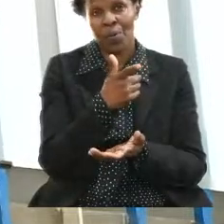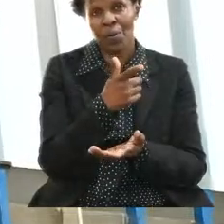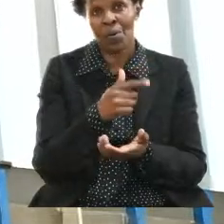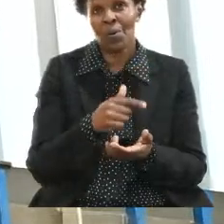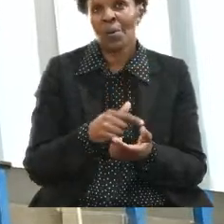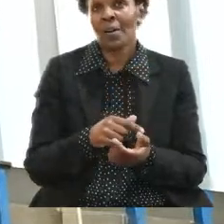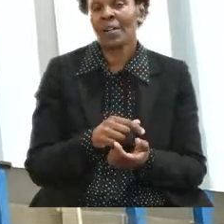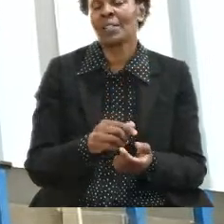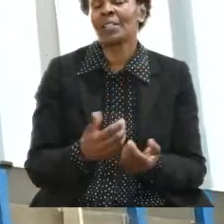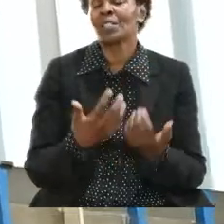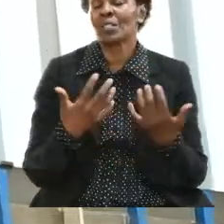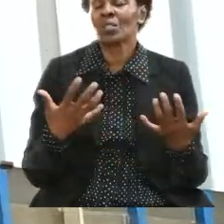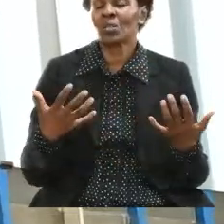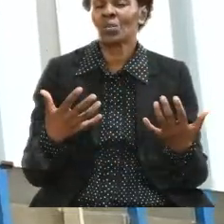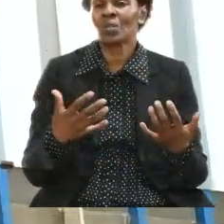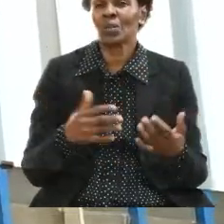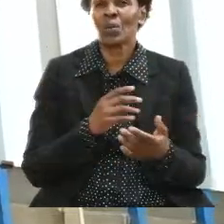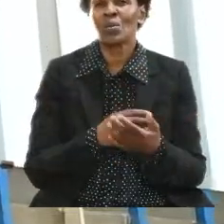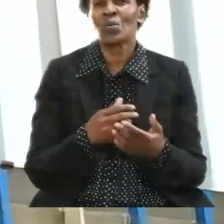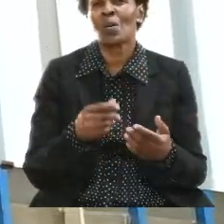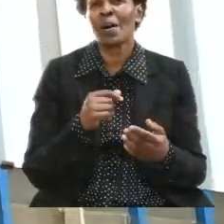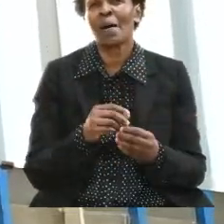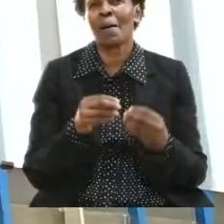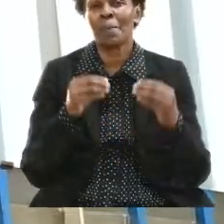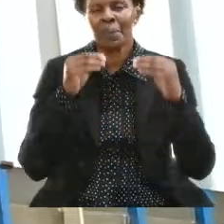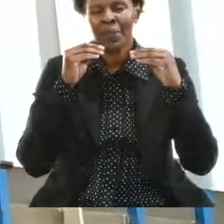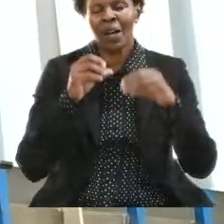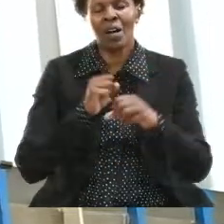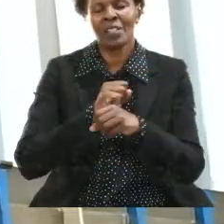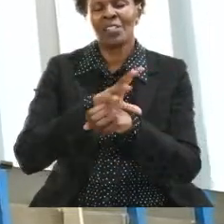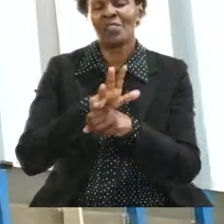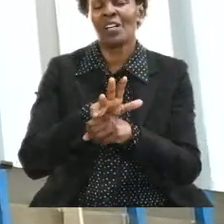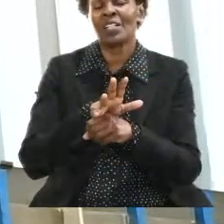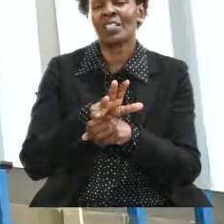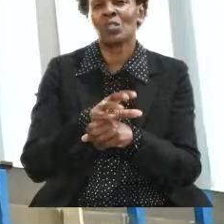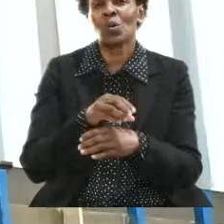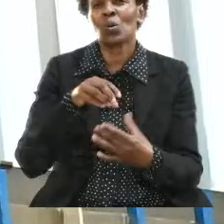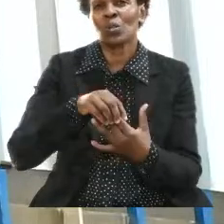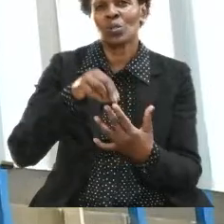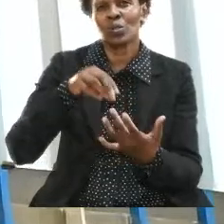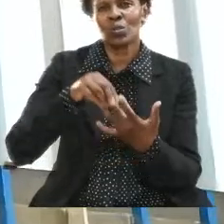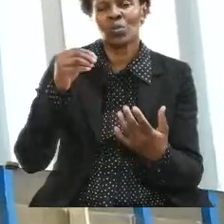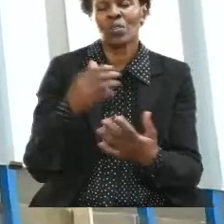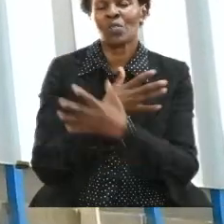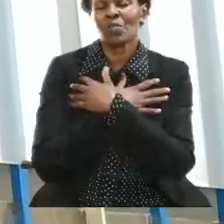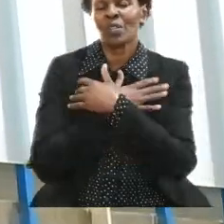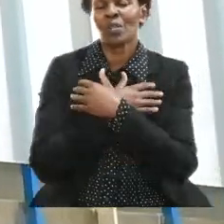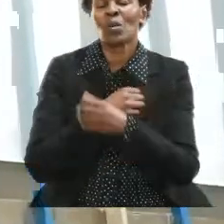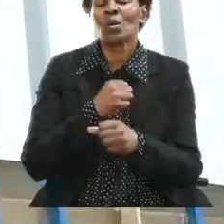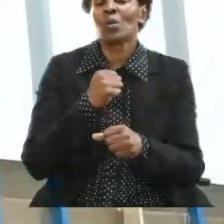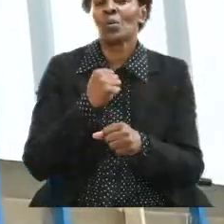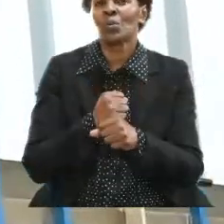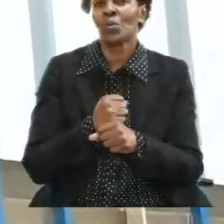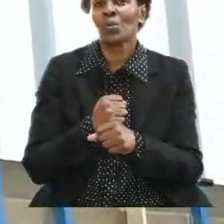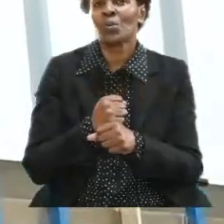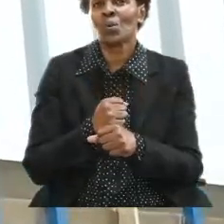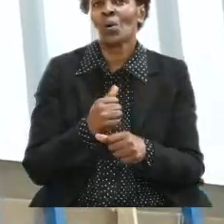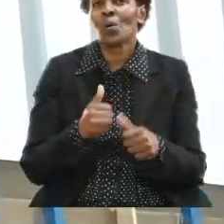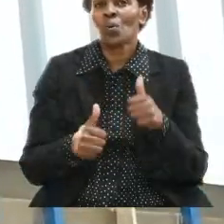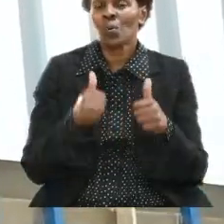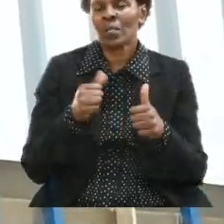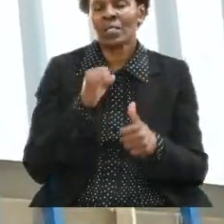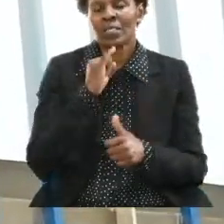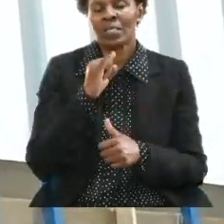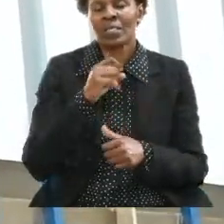aciari nĩ arutani tũgathikĩrĩria. Ona rĩrĩa tũgũthura arata tũgathura arata ega. Nĩgetha